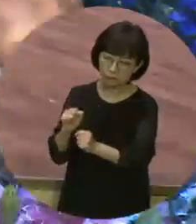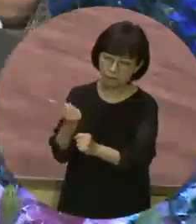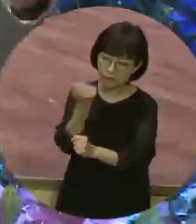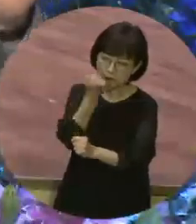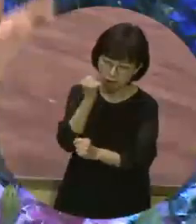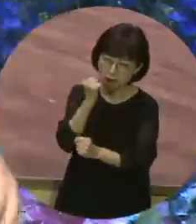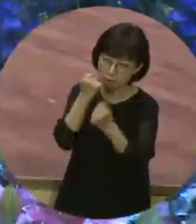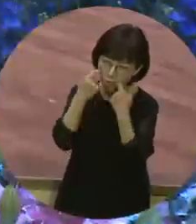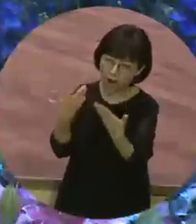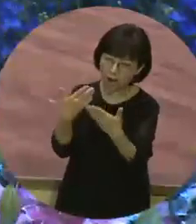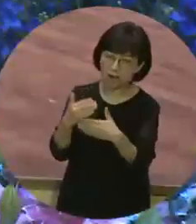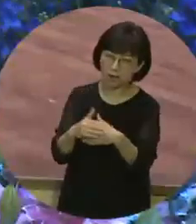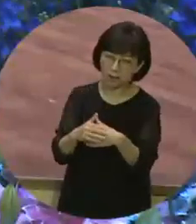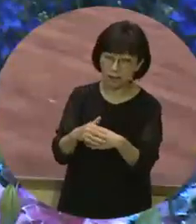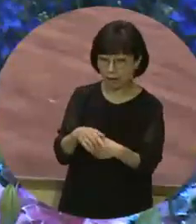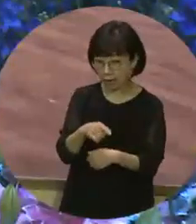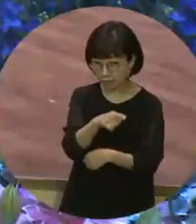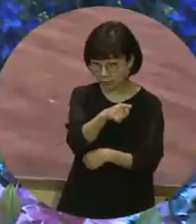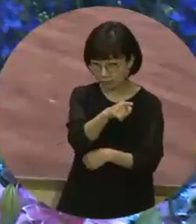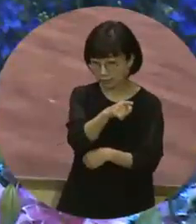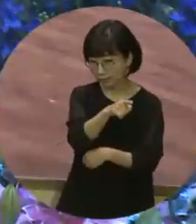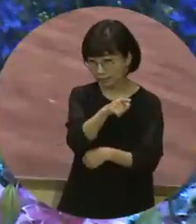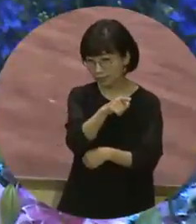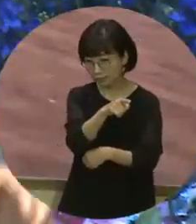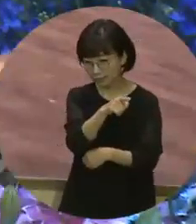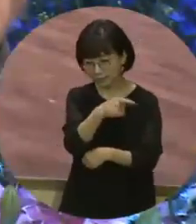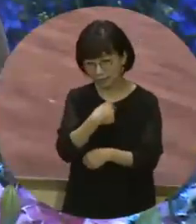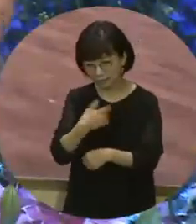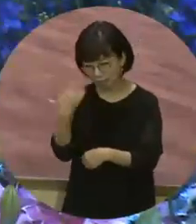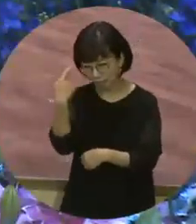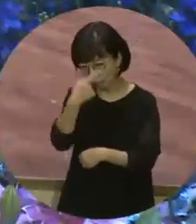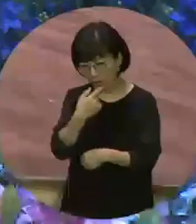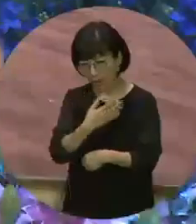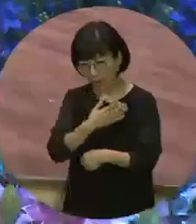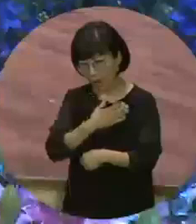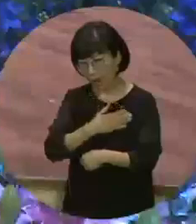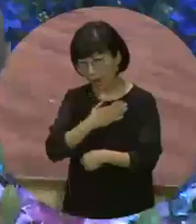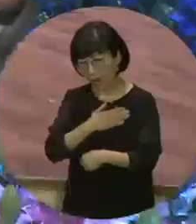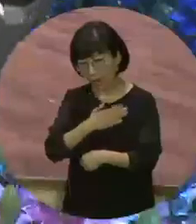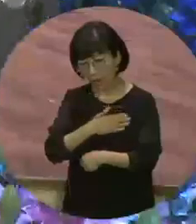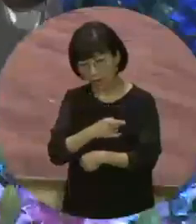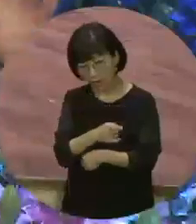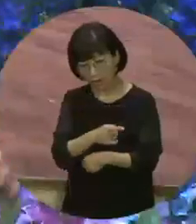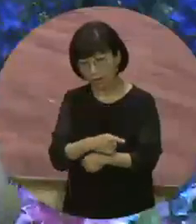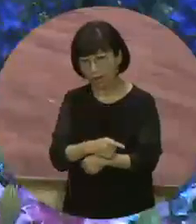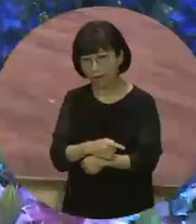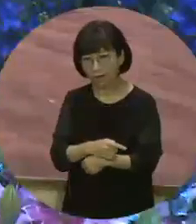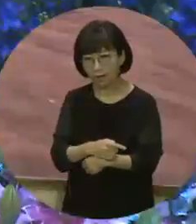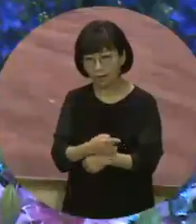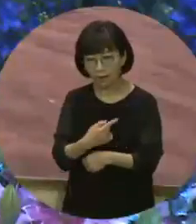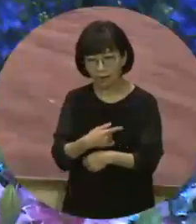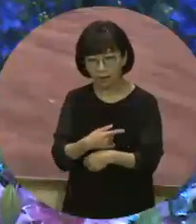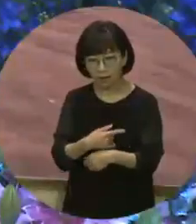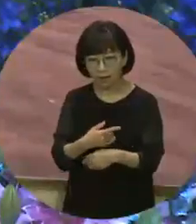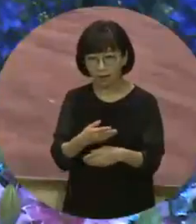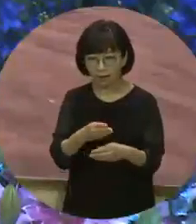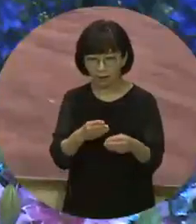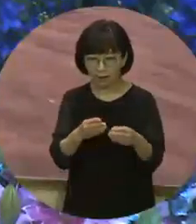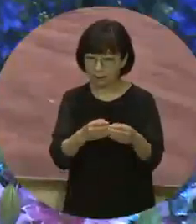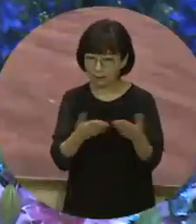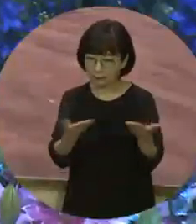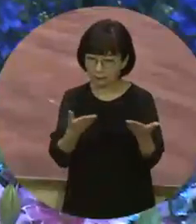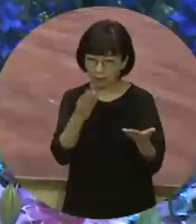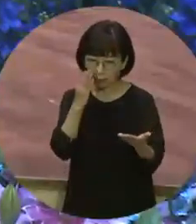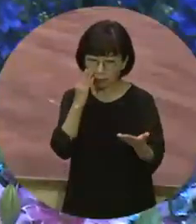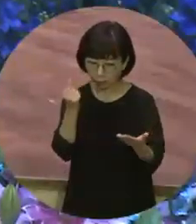저 친구 보니까 저 참 저 친구 저 내가 아는데 저 미친 뻔한데 저 친구 저 희한하게 저렇게 잘 되네. 아, 하나님 살아